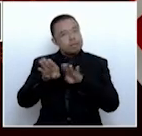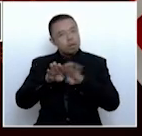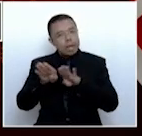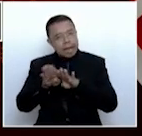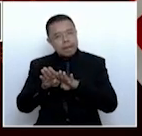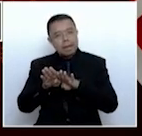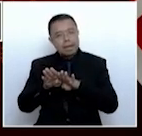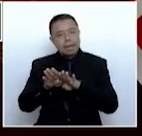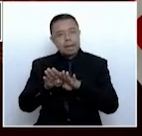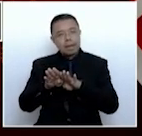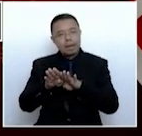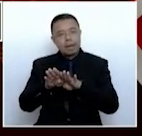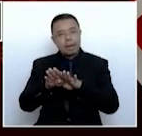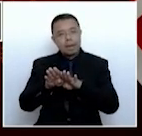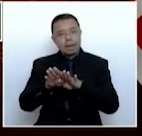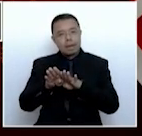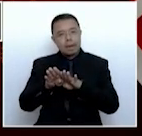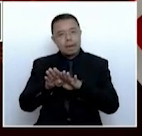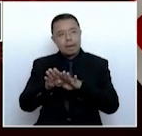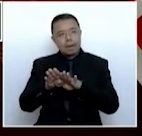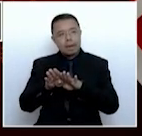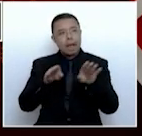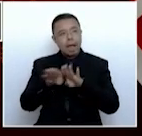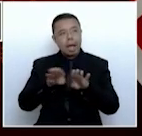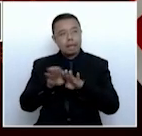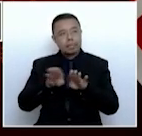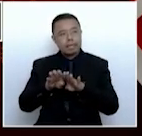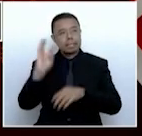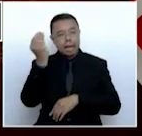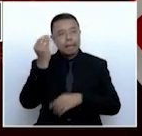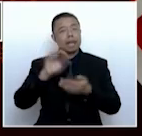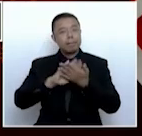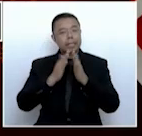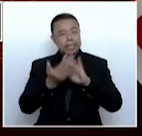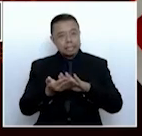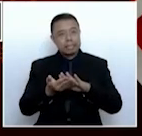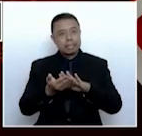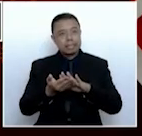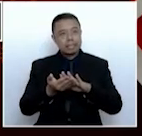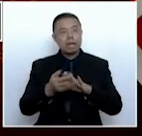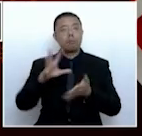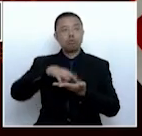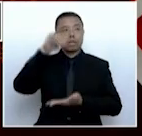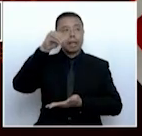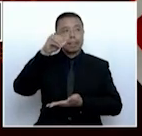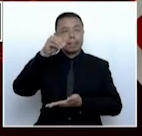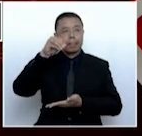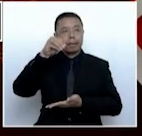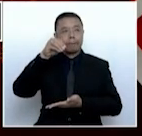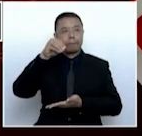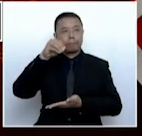mewujudkan akselerasi akselerasi Jakarta sebagai pusat